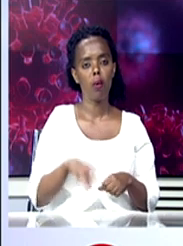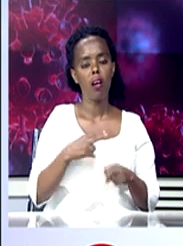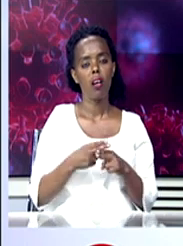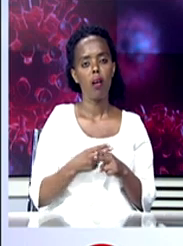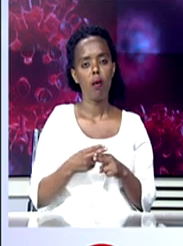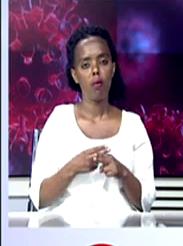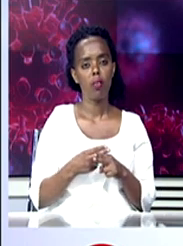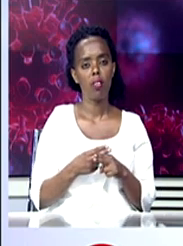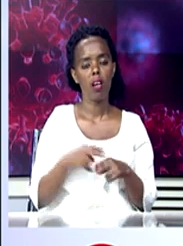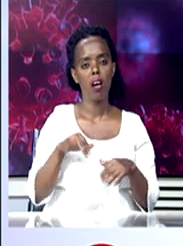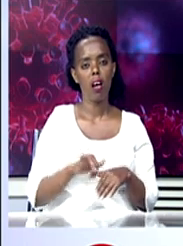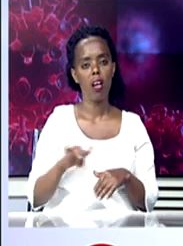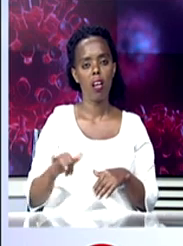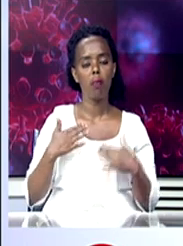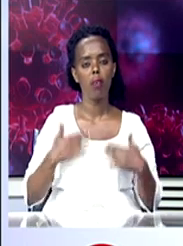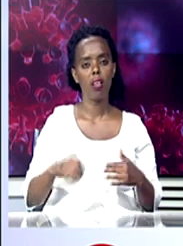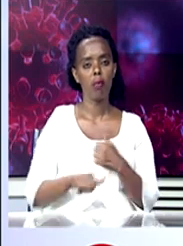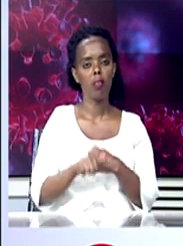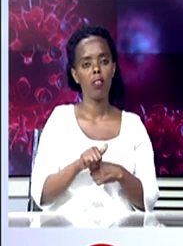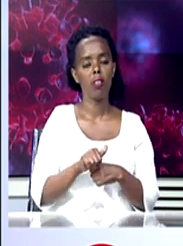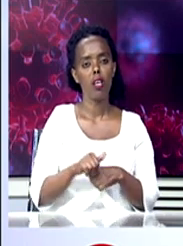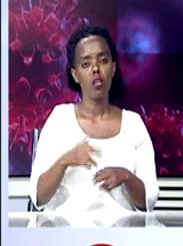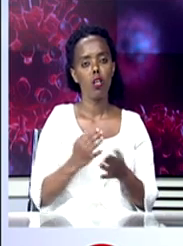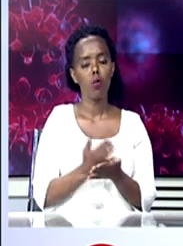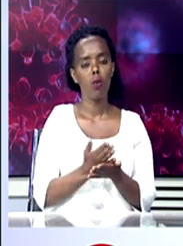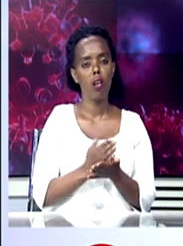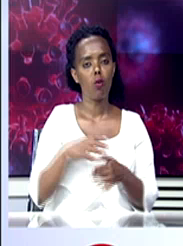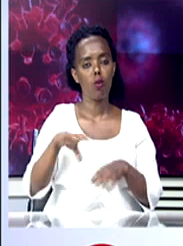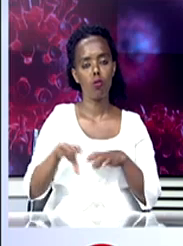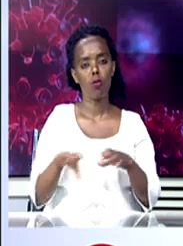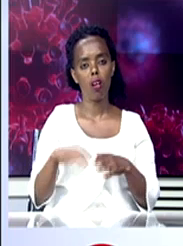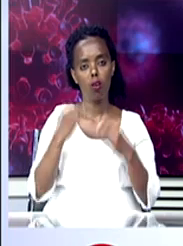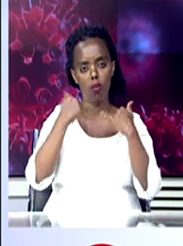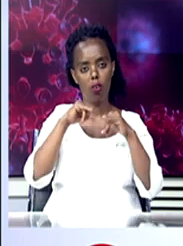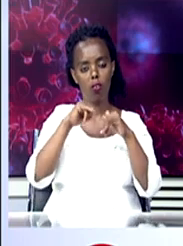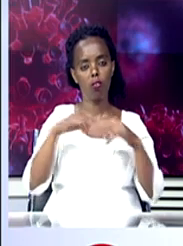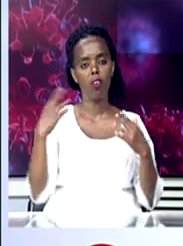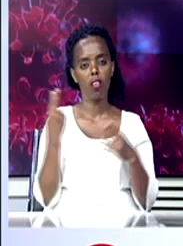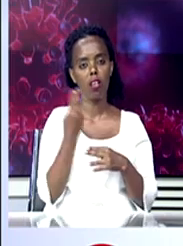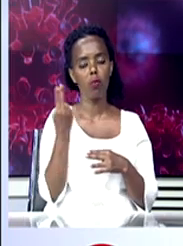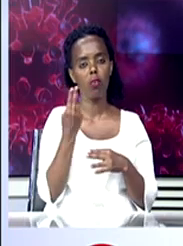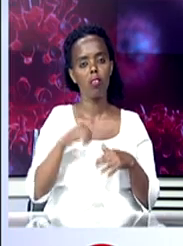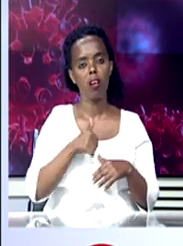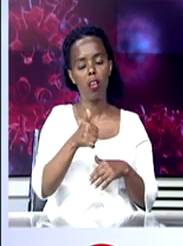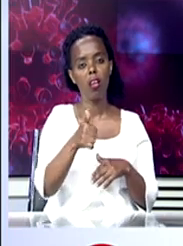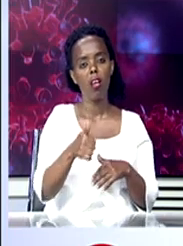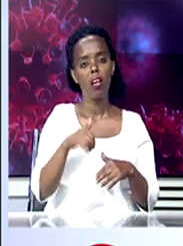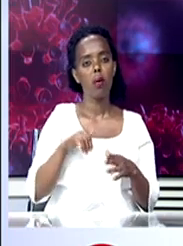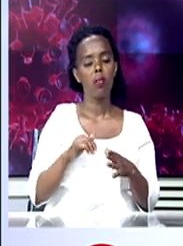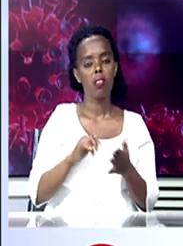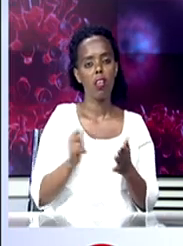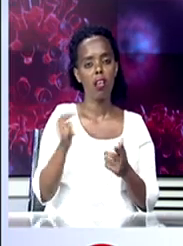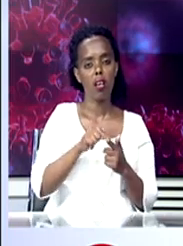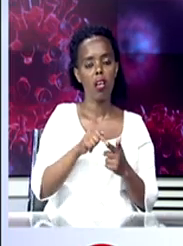Gabaabumatti haala miidhama qaama miidhamtoota giddugala godhachuudhaan odeeffannoo isaa ta'uu fayyadamummaa isaanii gama kanaan jiru